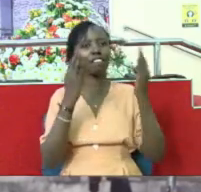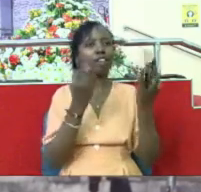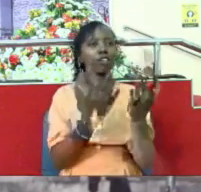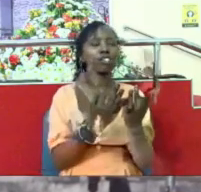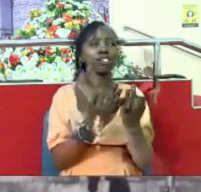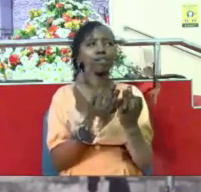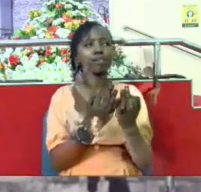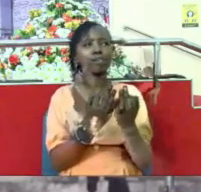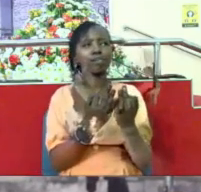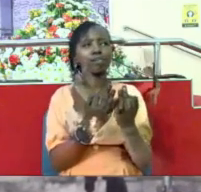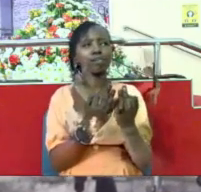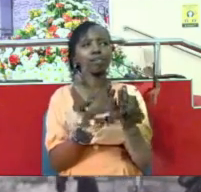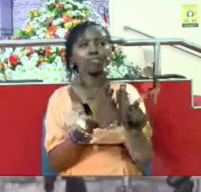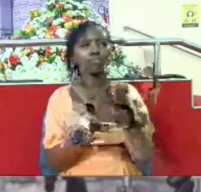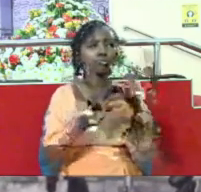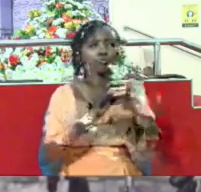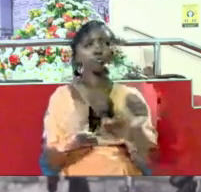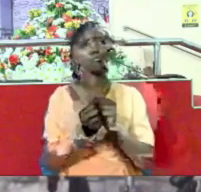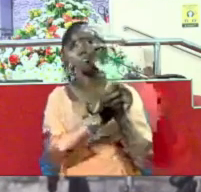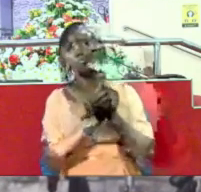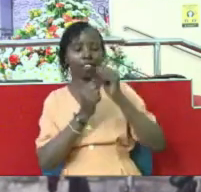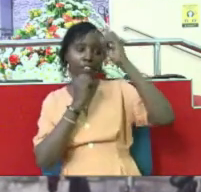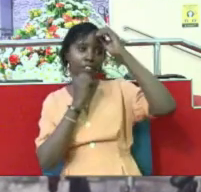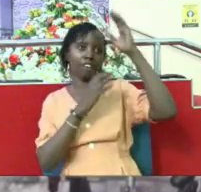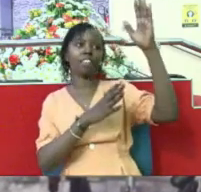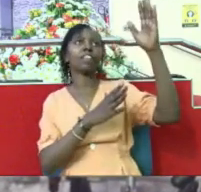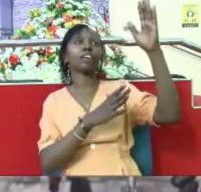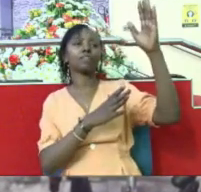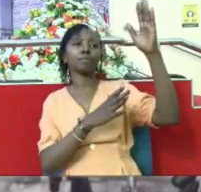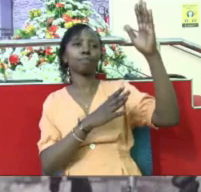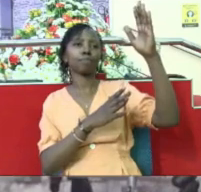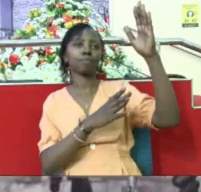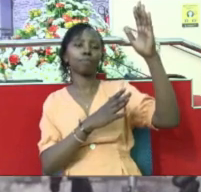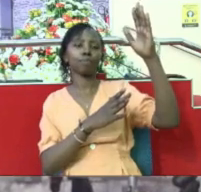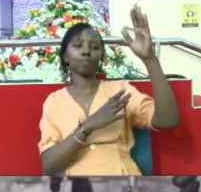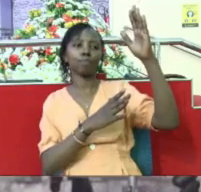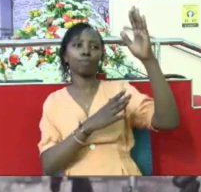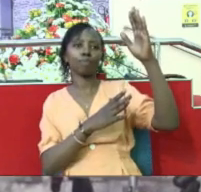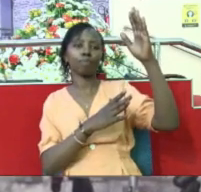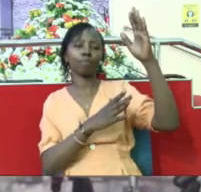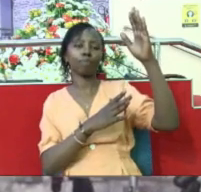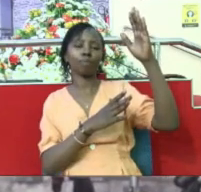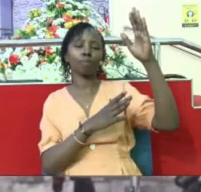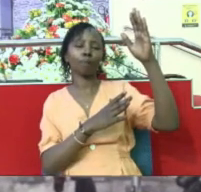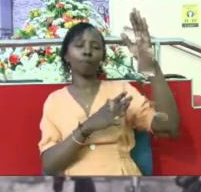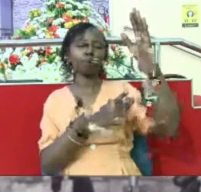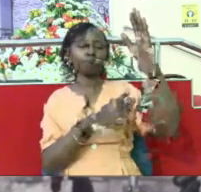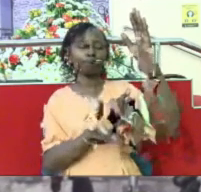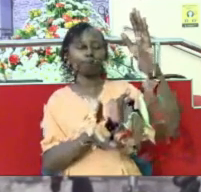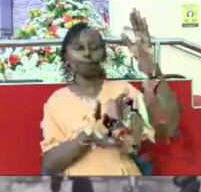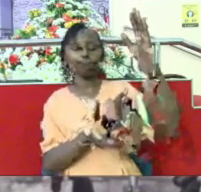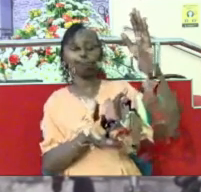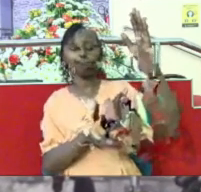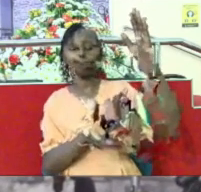rapport. Akiwa anafurahia with the father. Karibiano na baba yake. That goes beyond our understanding. Ama anaenda zaidi ya kuelewa. And ability to relate. Na uwezo wetu wa